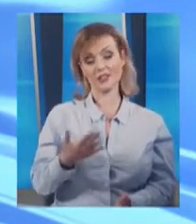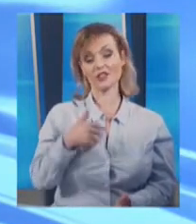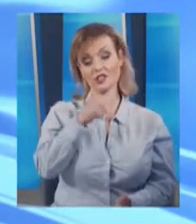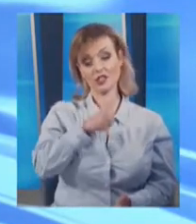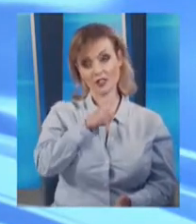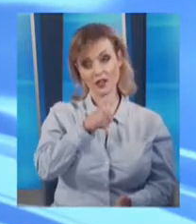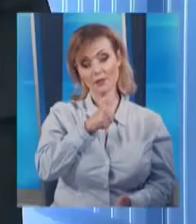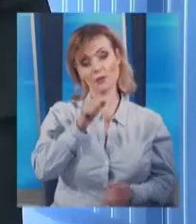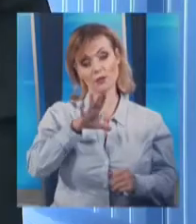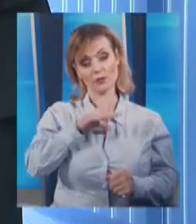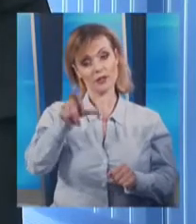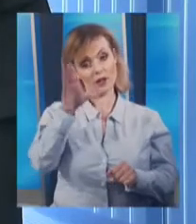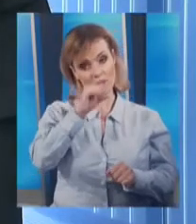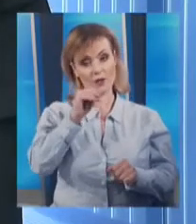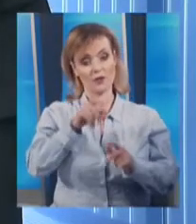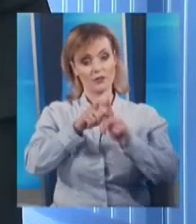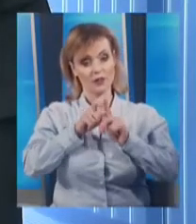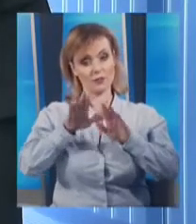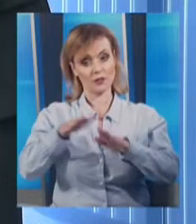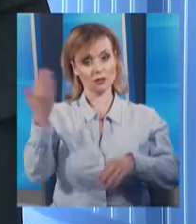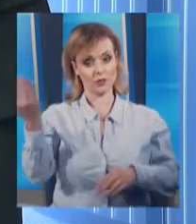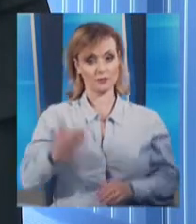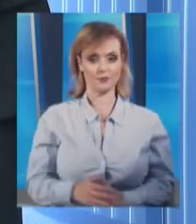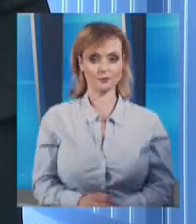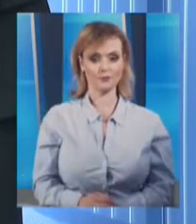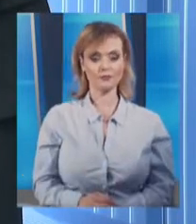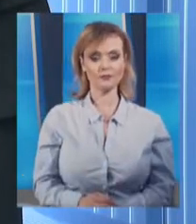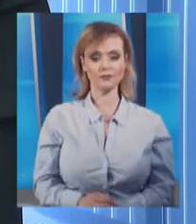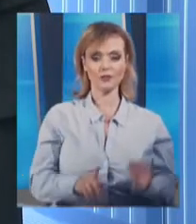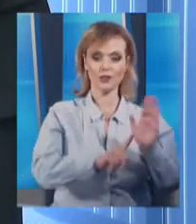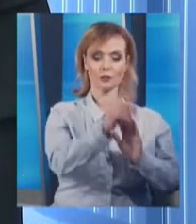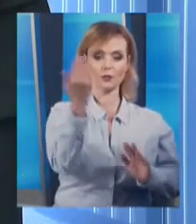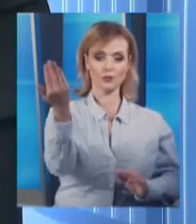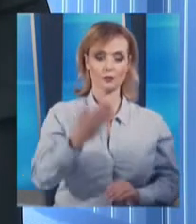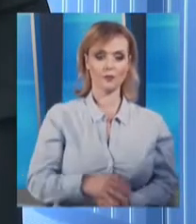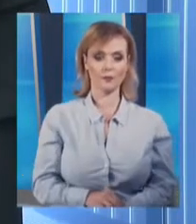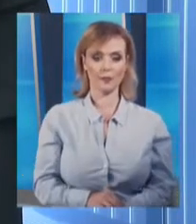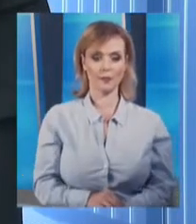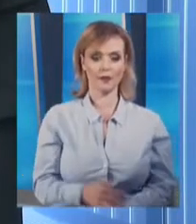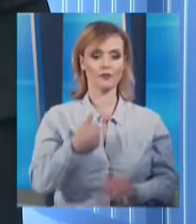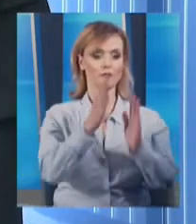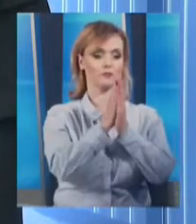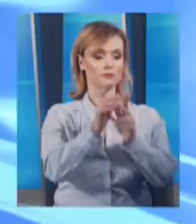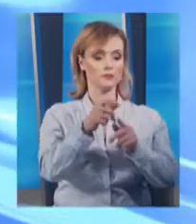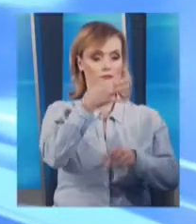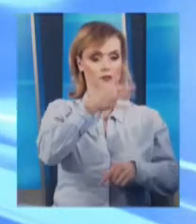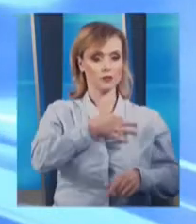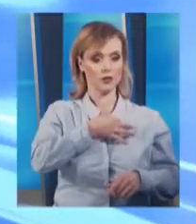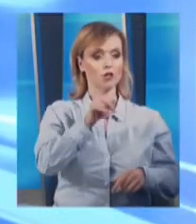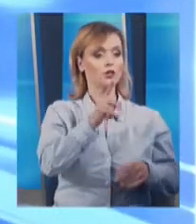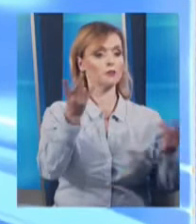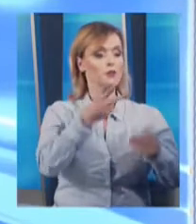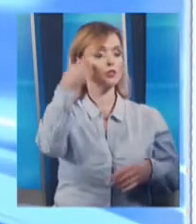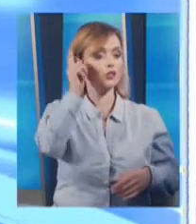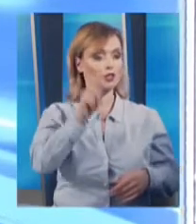să răspundeți în locul dumneaei. Așadar, începem cu dumneavoastră. Vă rog să ne spuneți ce ar trebui să